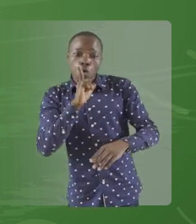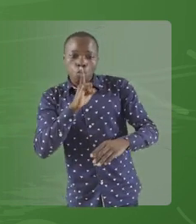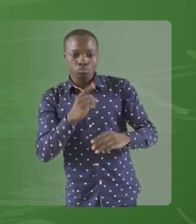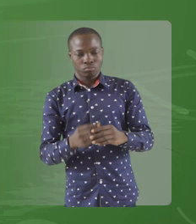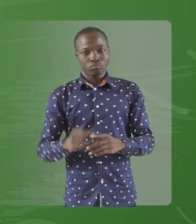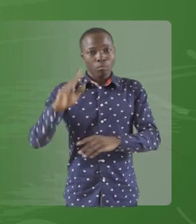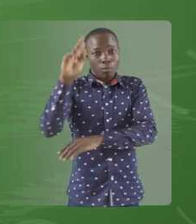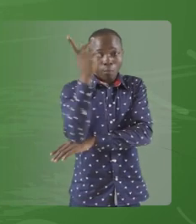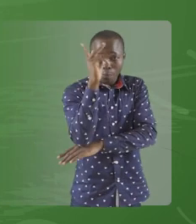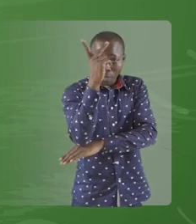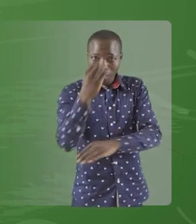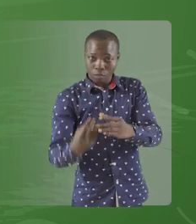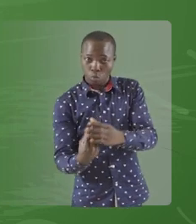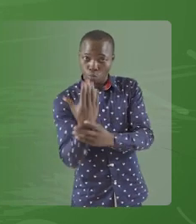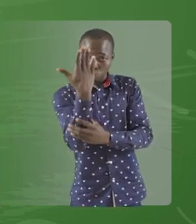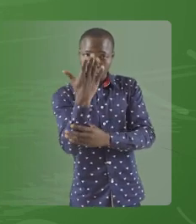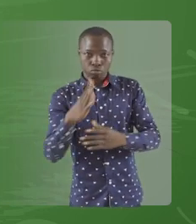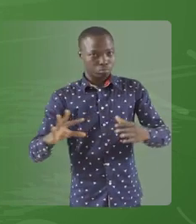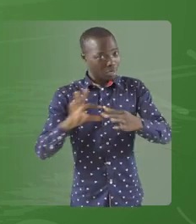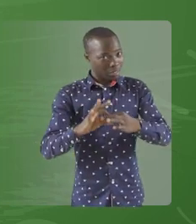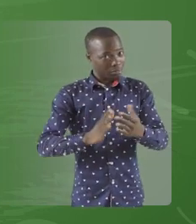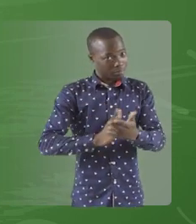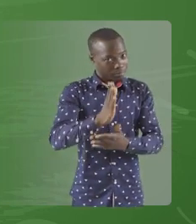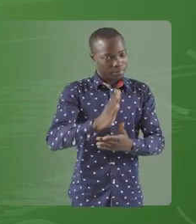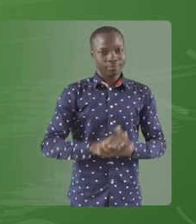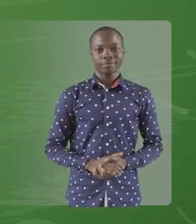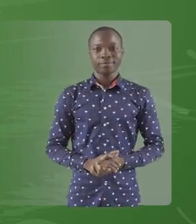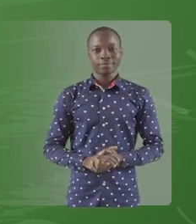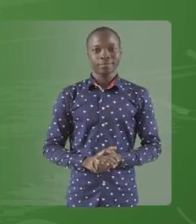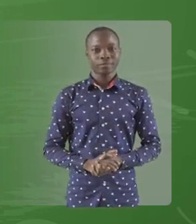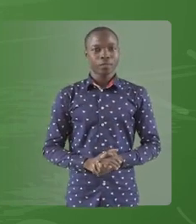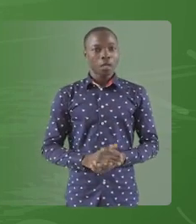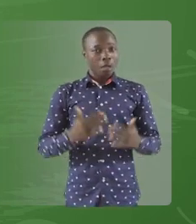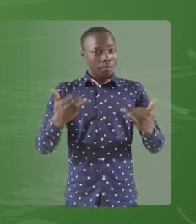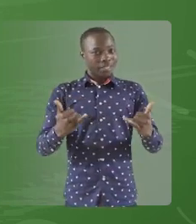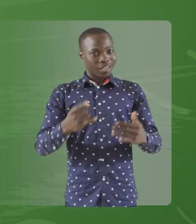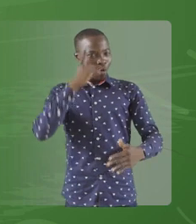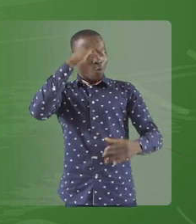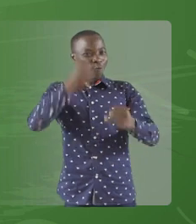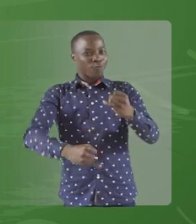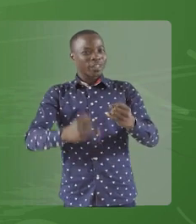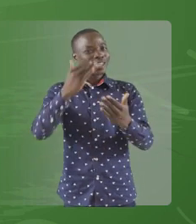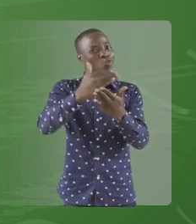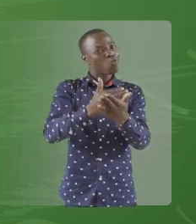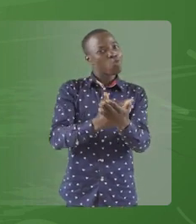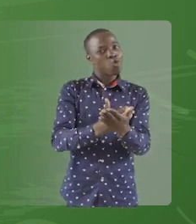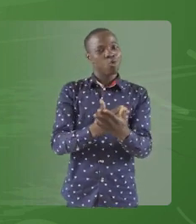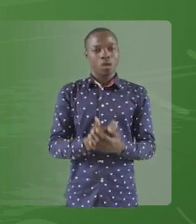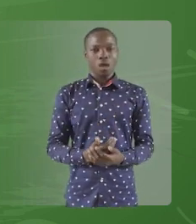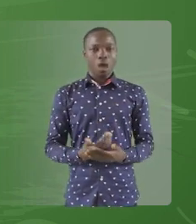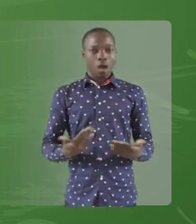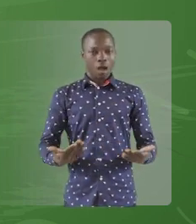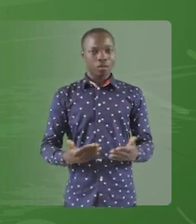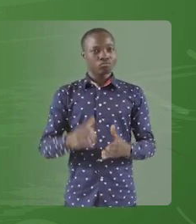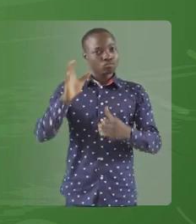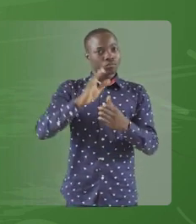lesquels poussent des plantes adaptées. Pour mettre fin à cette leçon, nous allons